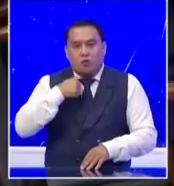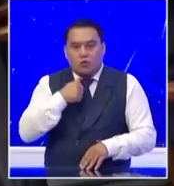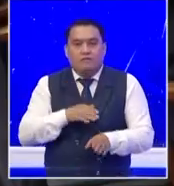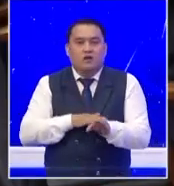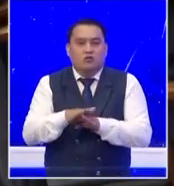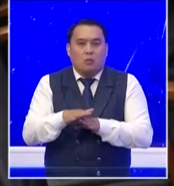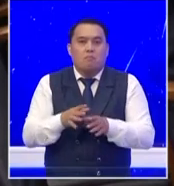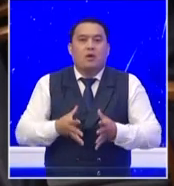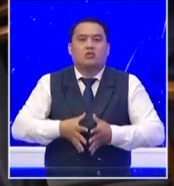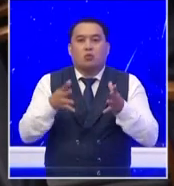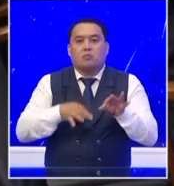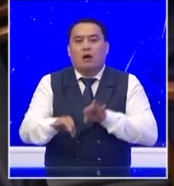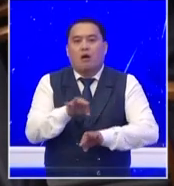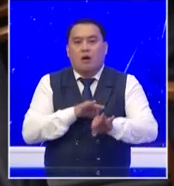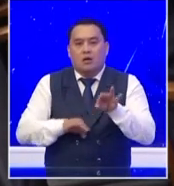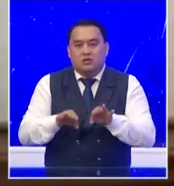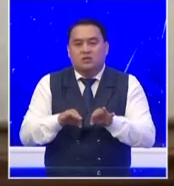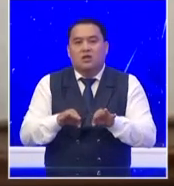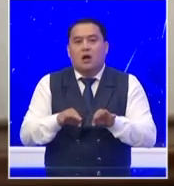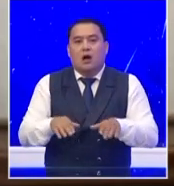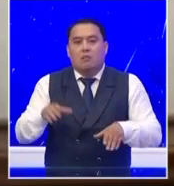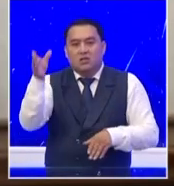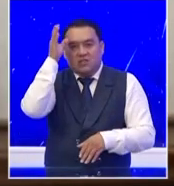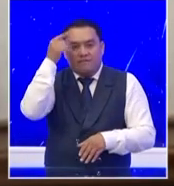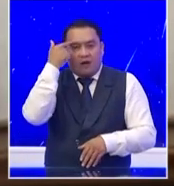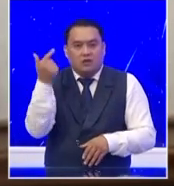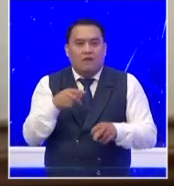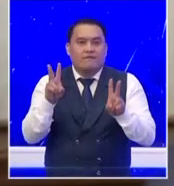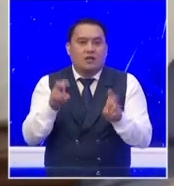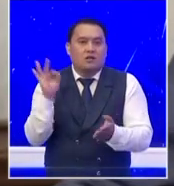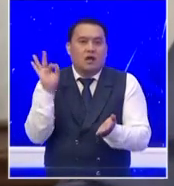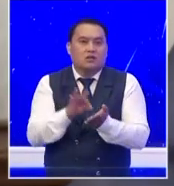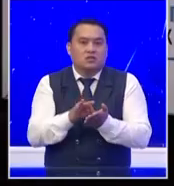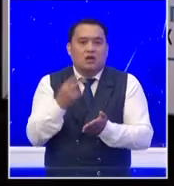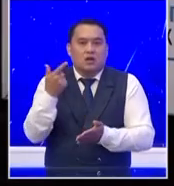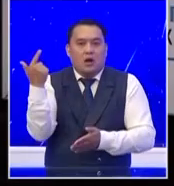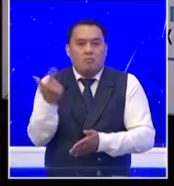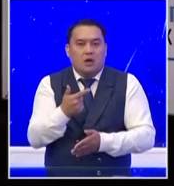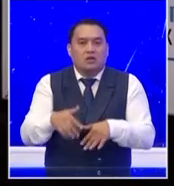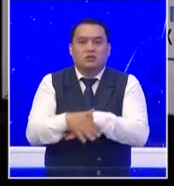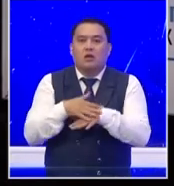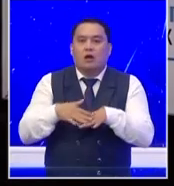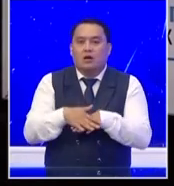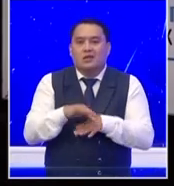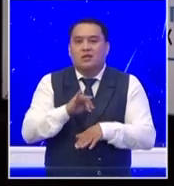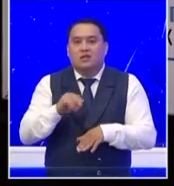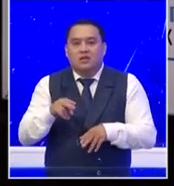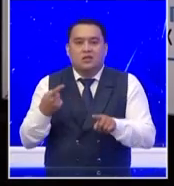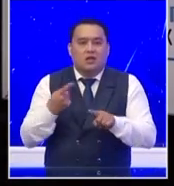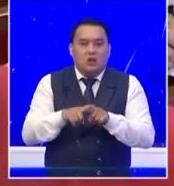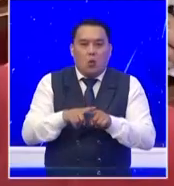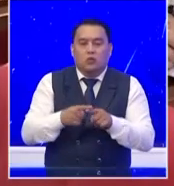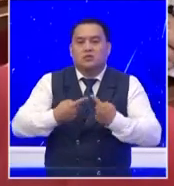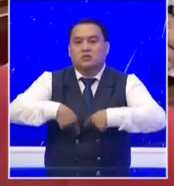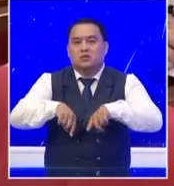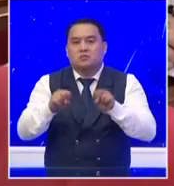2025 года реализуется масштабный проект «Цифровое образование». Он нацелен на повышение цифровой грамотности населения, обучение